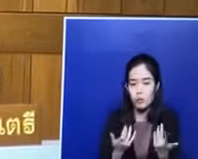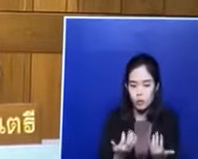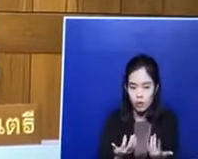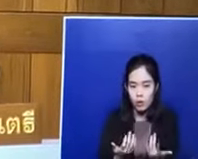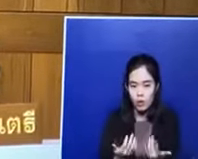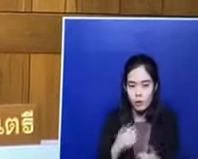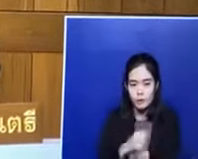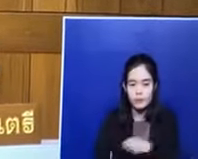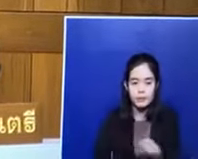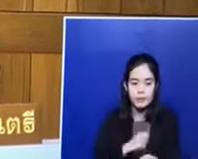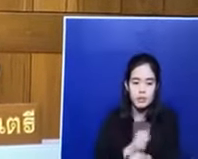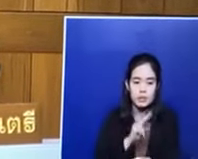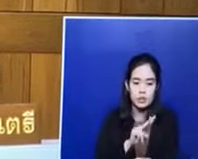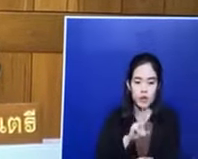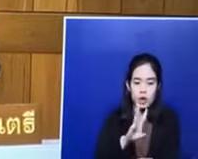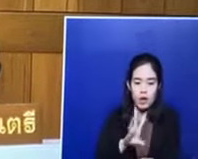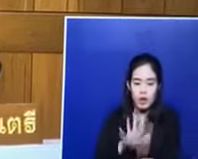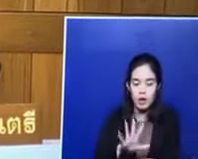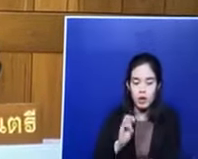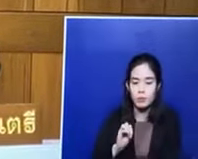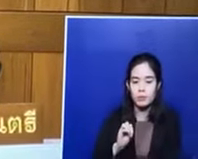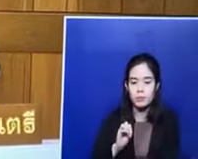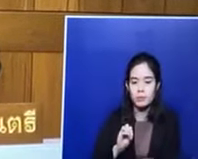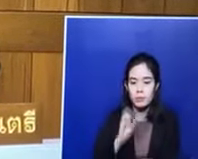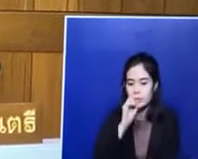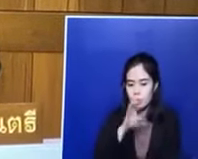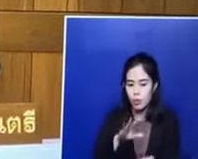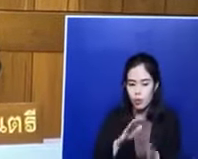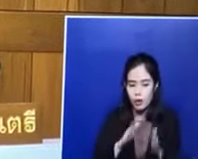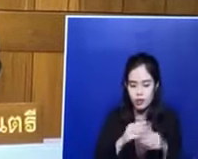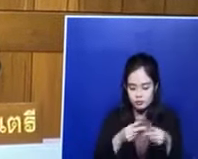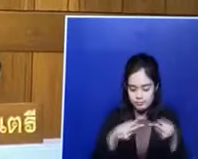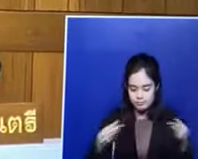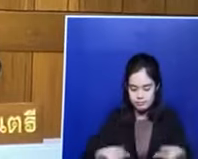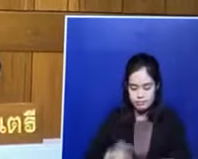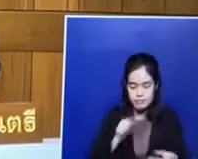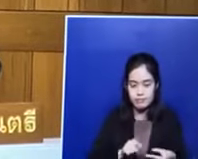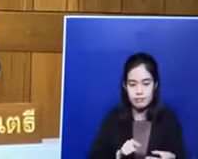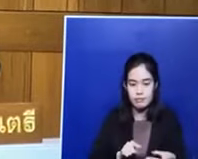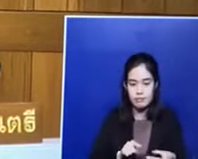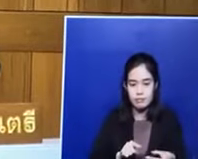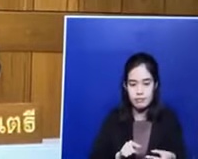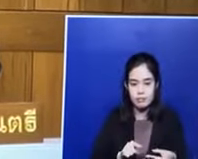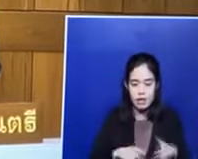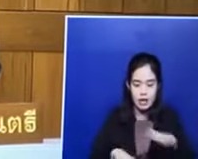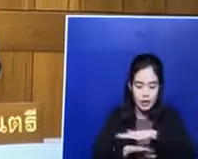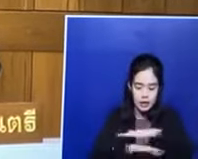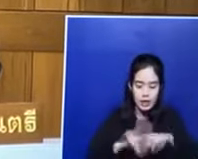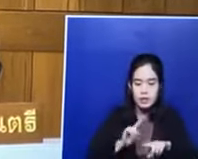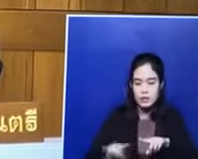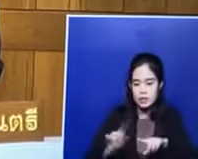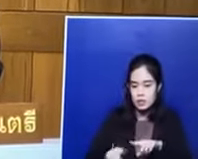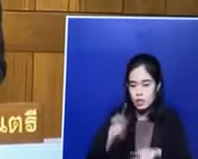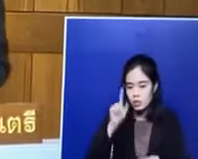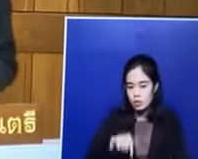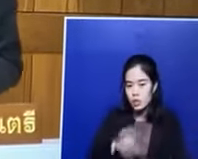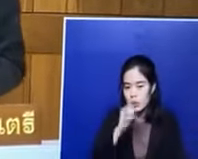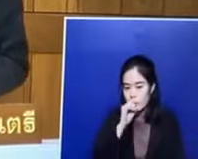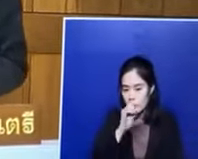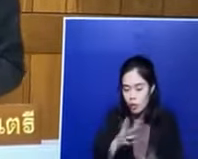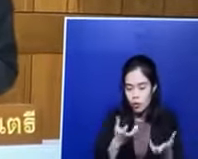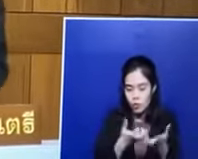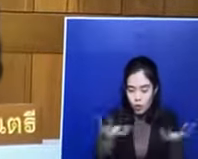จำปีพ.ศ. 2560โดยเฉพาะในขั้นตอนการเผยแพร่เอกสารพบว่าขอบเขตงานหรือรายละเอียดคุณลักษณะเฉพาะของพัส